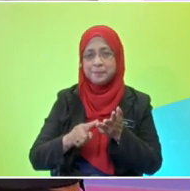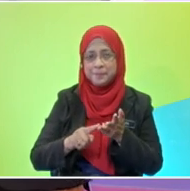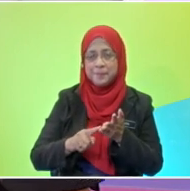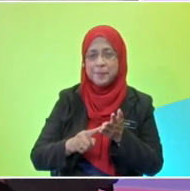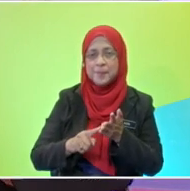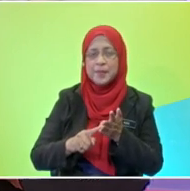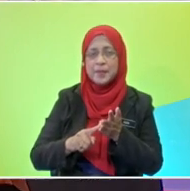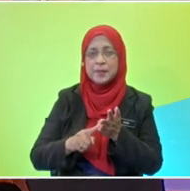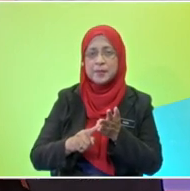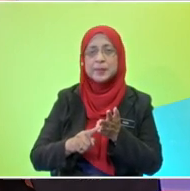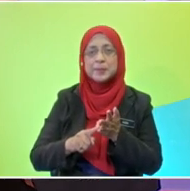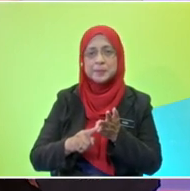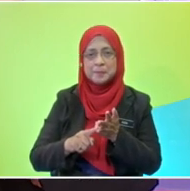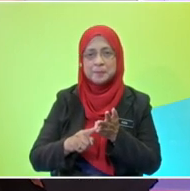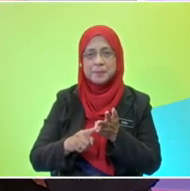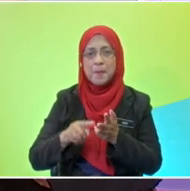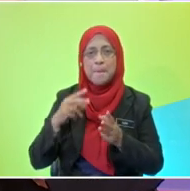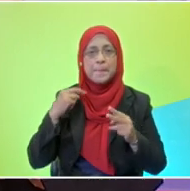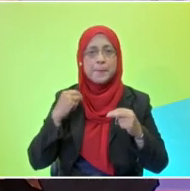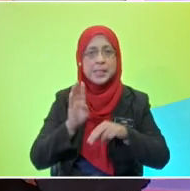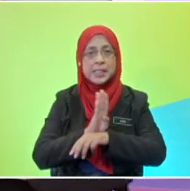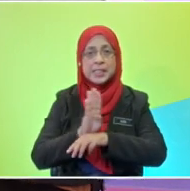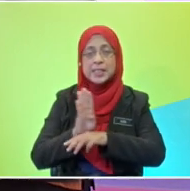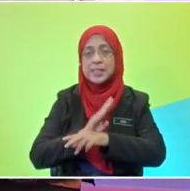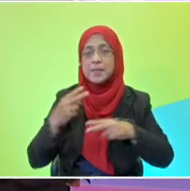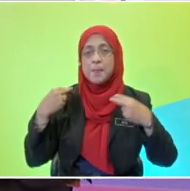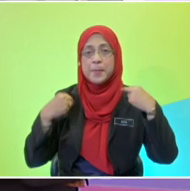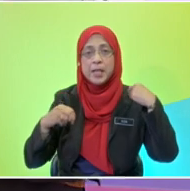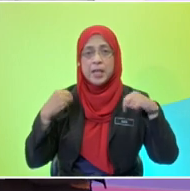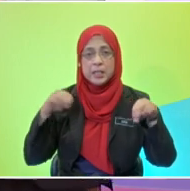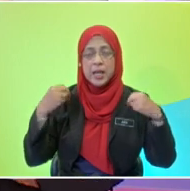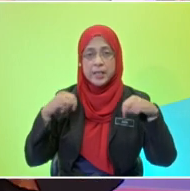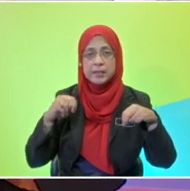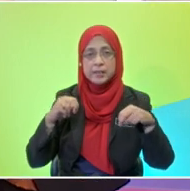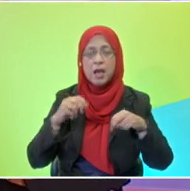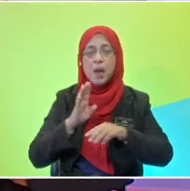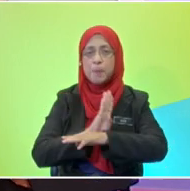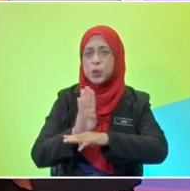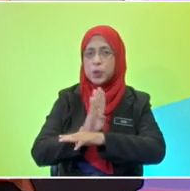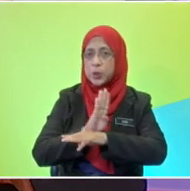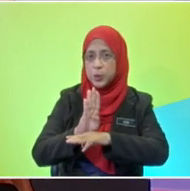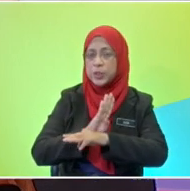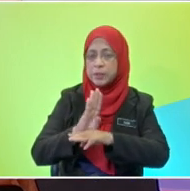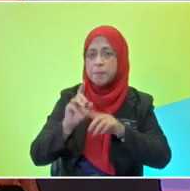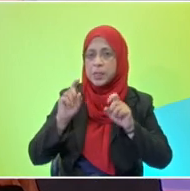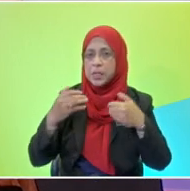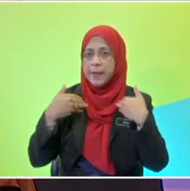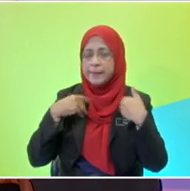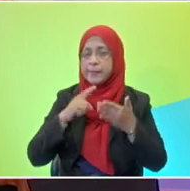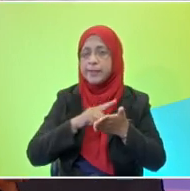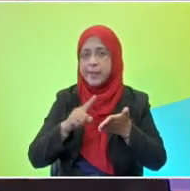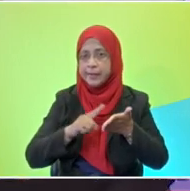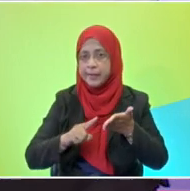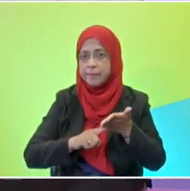yaitu apa dia perniagaan ini bagi orang tokoh-tokoh kopra yang Berniaga maka dia ada zakat yang dikehendak keluarkan